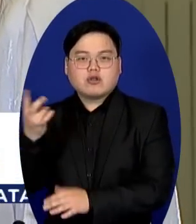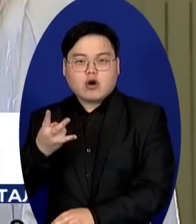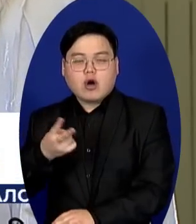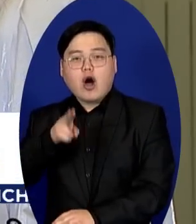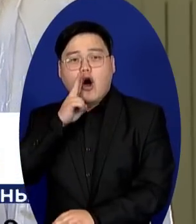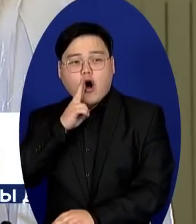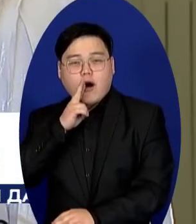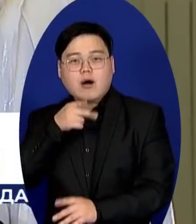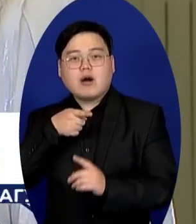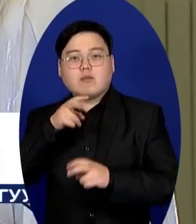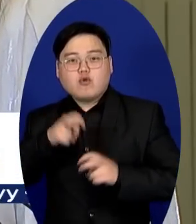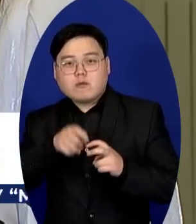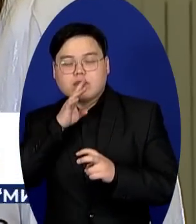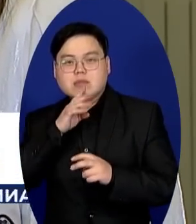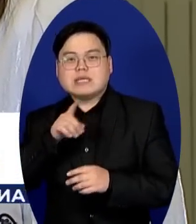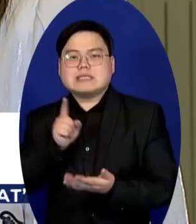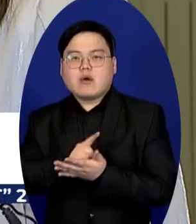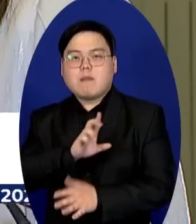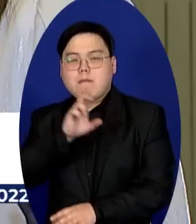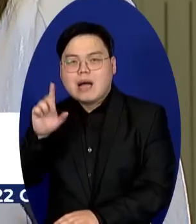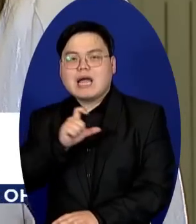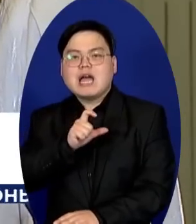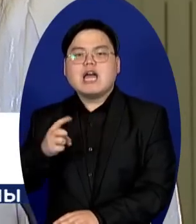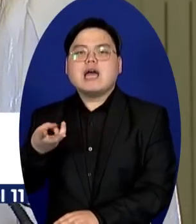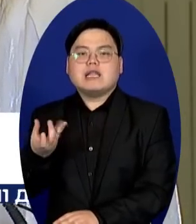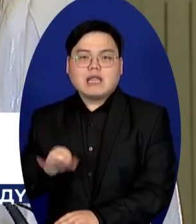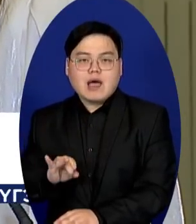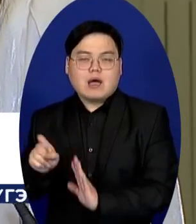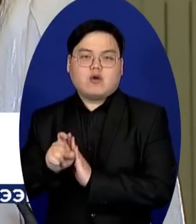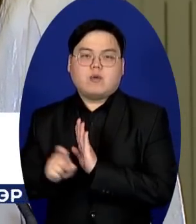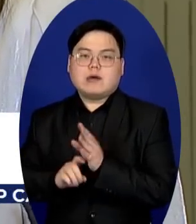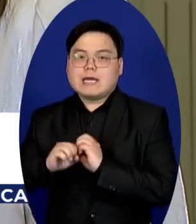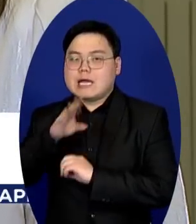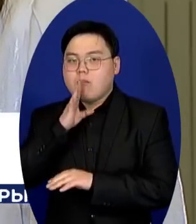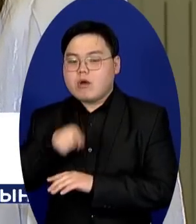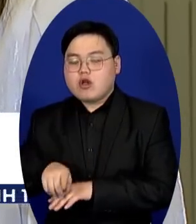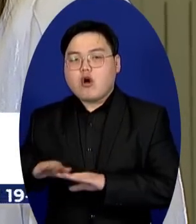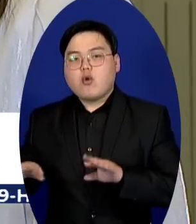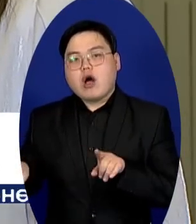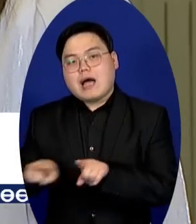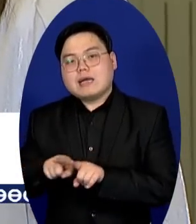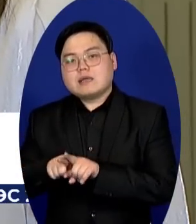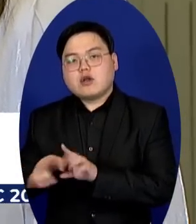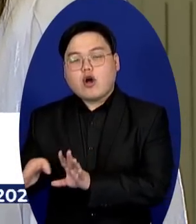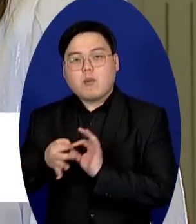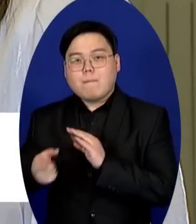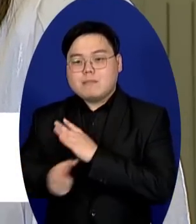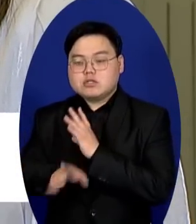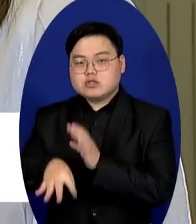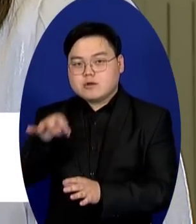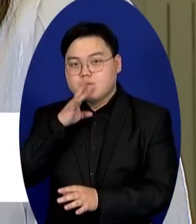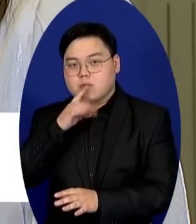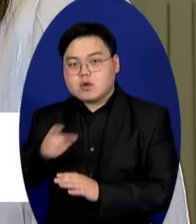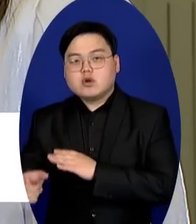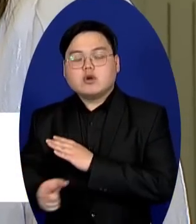ээлтэй хүн сүдэй аж ахуйн бодлого гэдээ дэлхийд даяар явуулж байгаа. Тэр үүндээ холбоотойгоор хүүхдүүд маань ч гэсэндээ мэрэгчлээ сонгохдоо энэ удаагийн сургалт